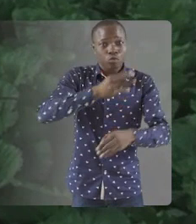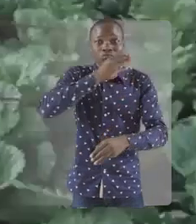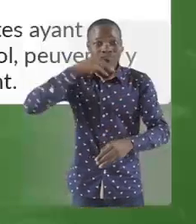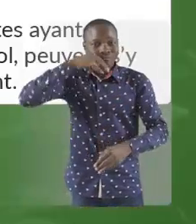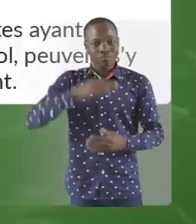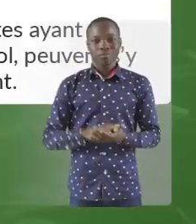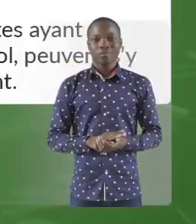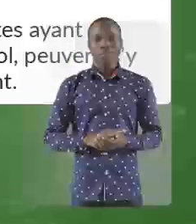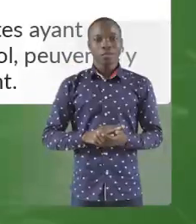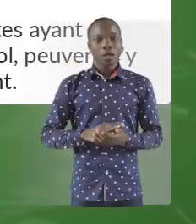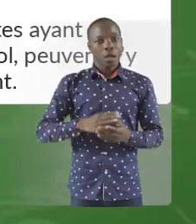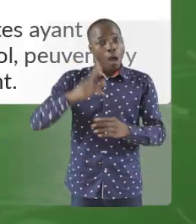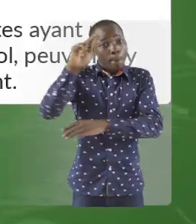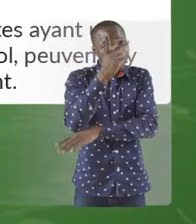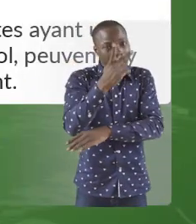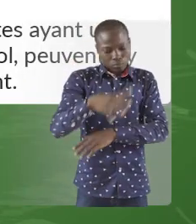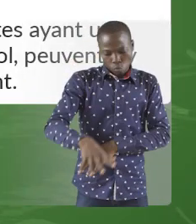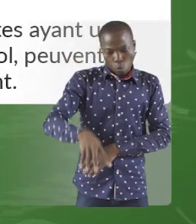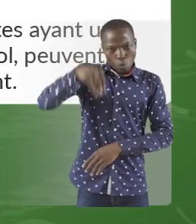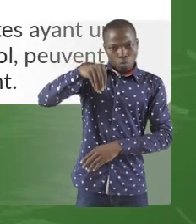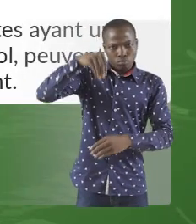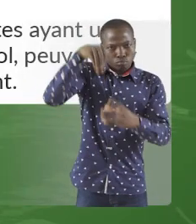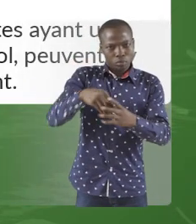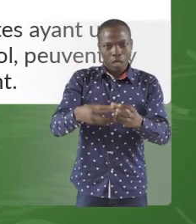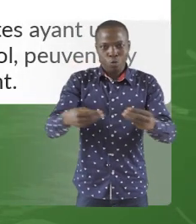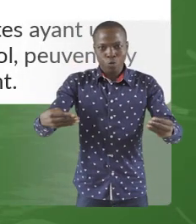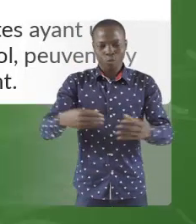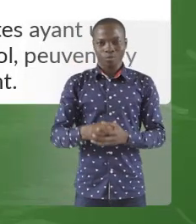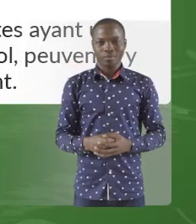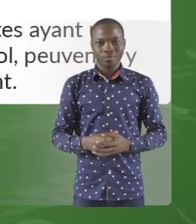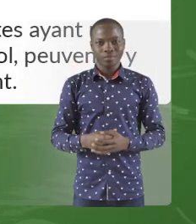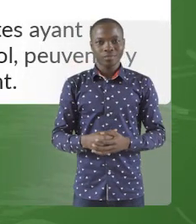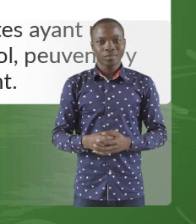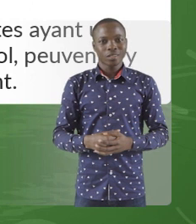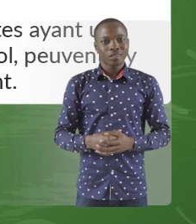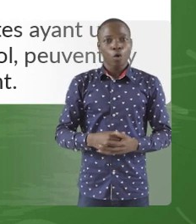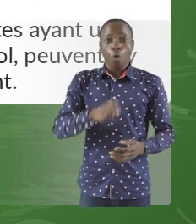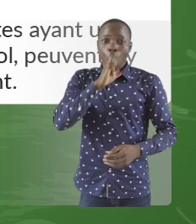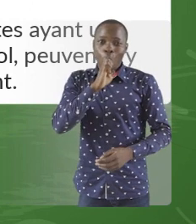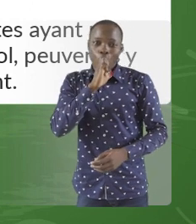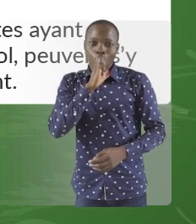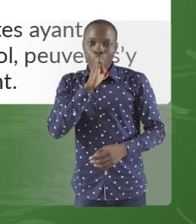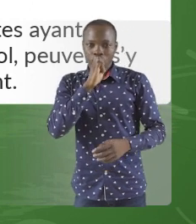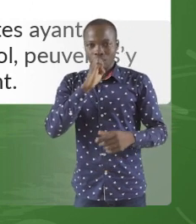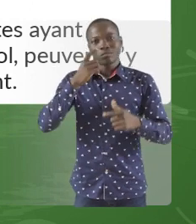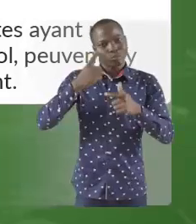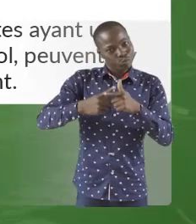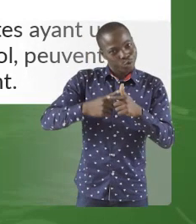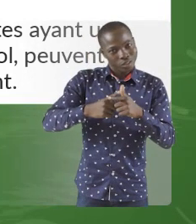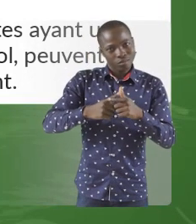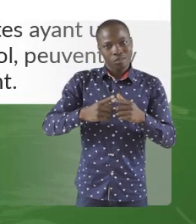plantes prélèvent donc dans le sol l'eau et les